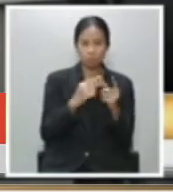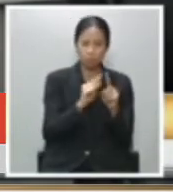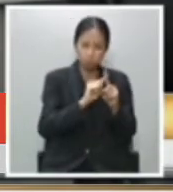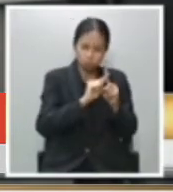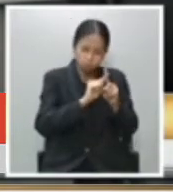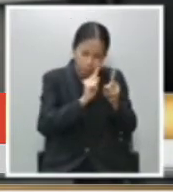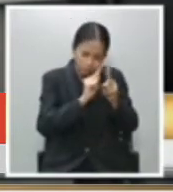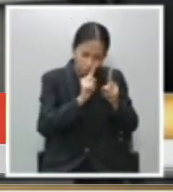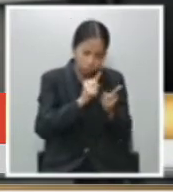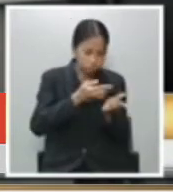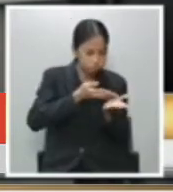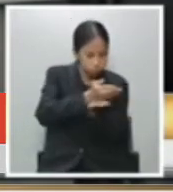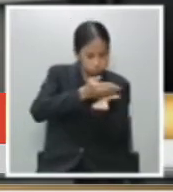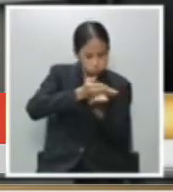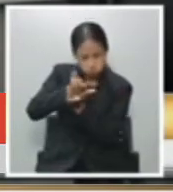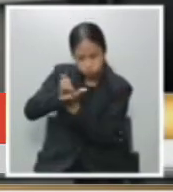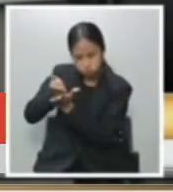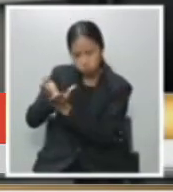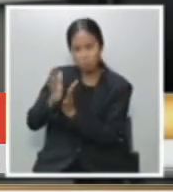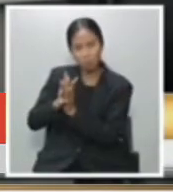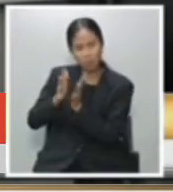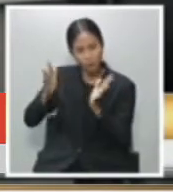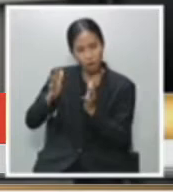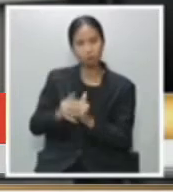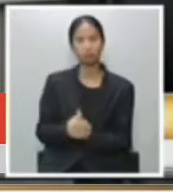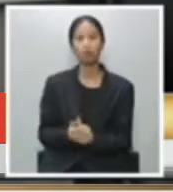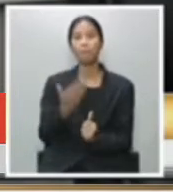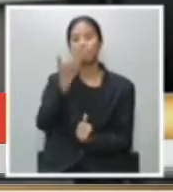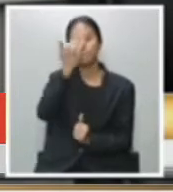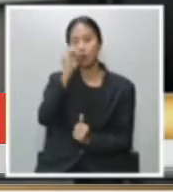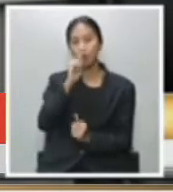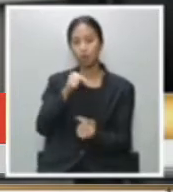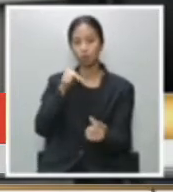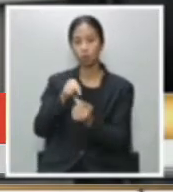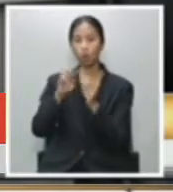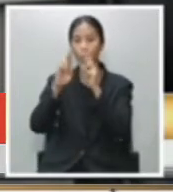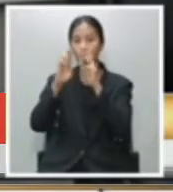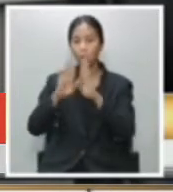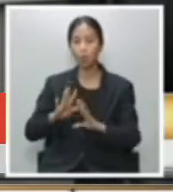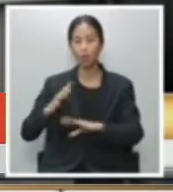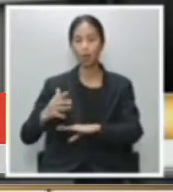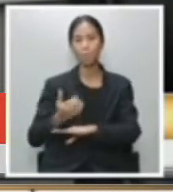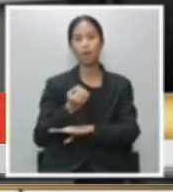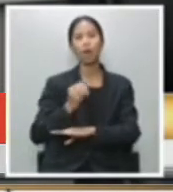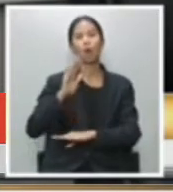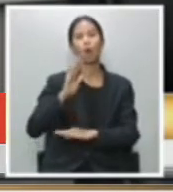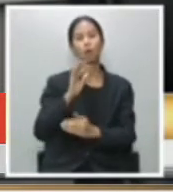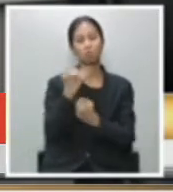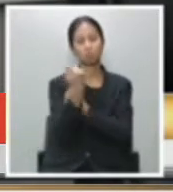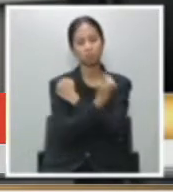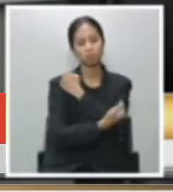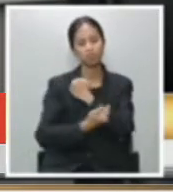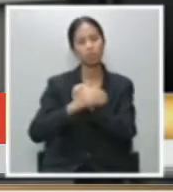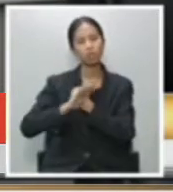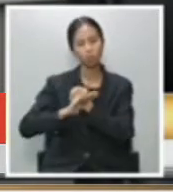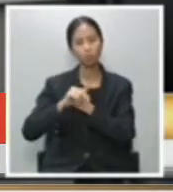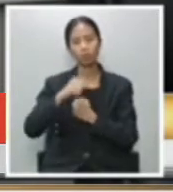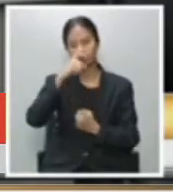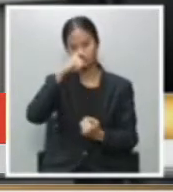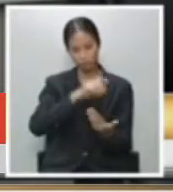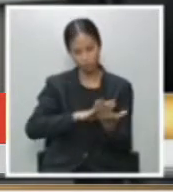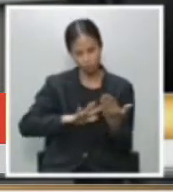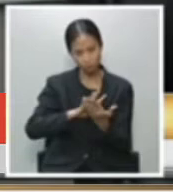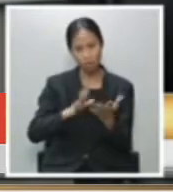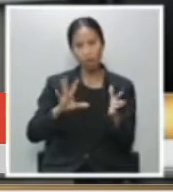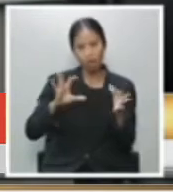หลากหลายมิติมากที่เข้ามาเกี่ยวข้องมันเป็นระบบการเมืองของประเทศเกี่ยวข้องทุกส่วนครับไม่ว่าจะเป็นเรื่องความมั่นค